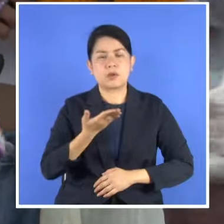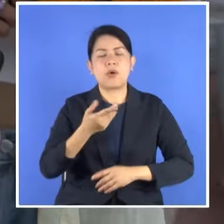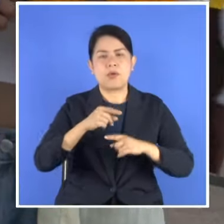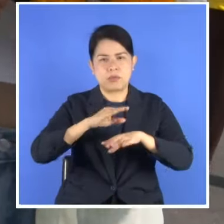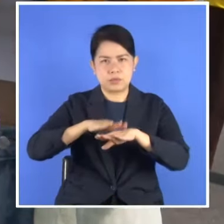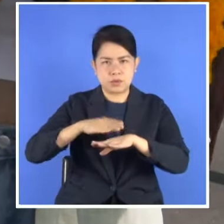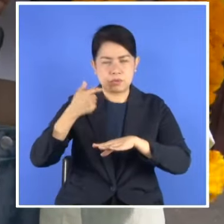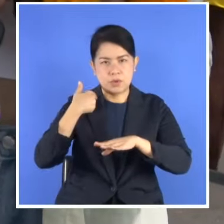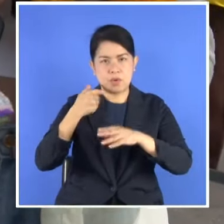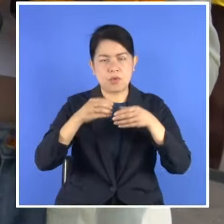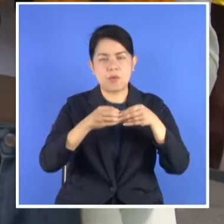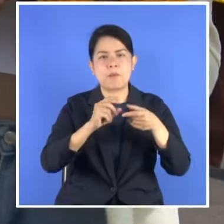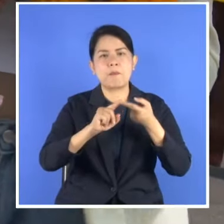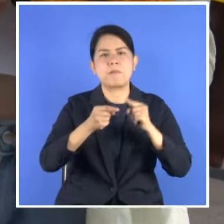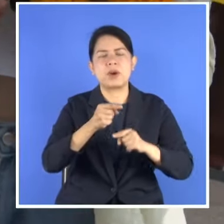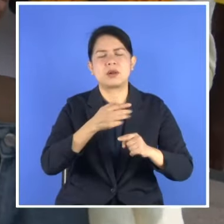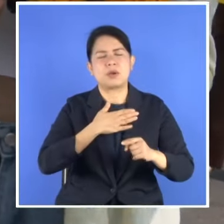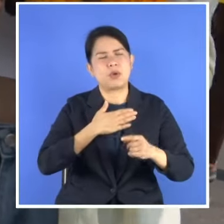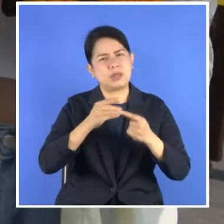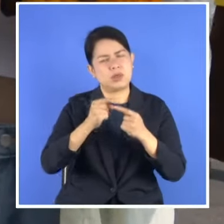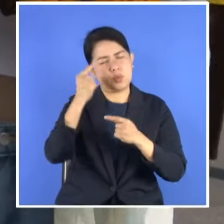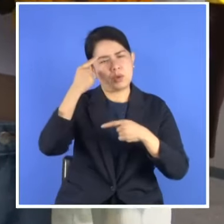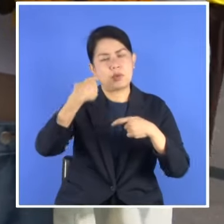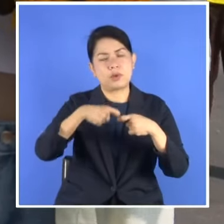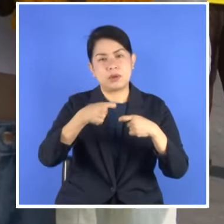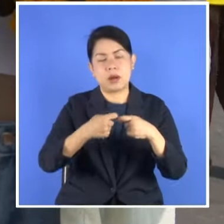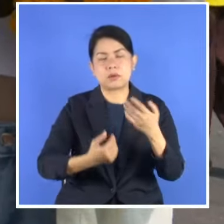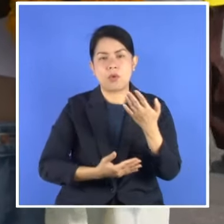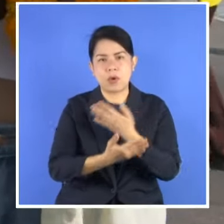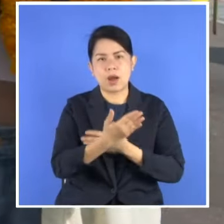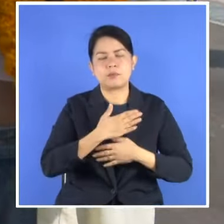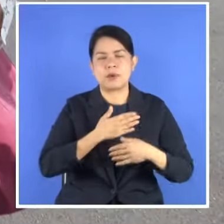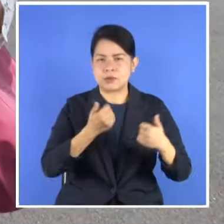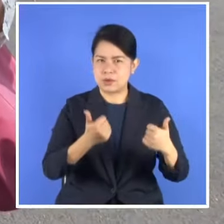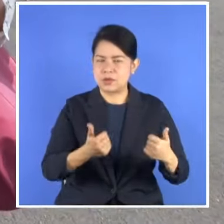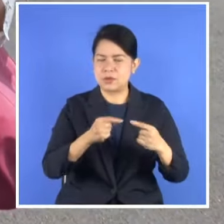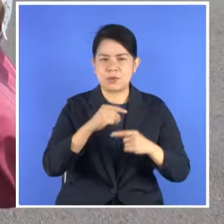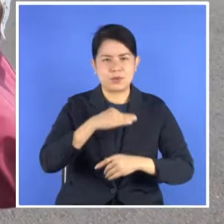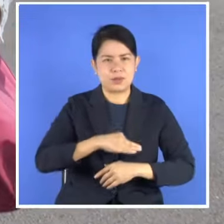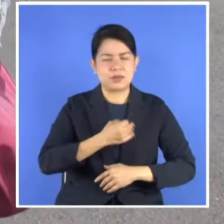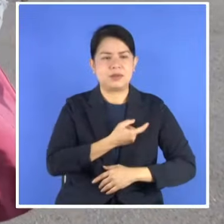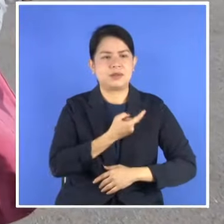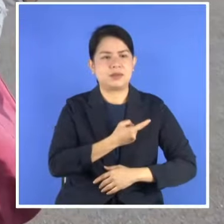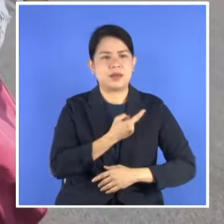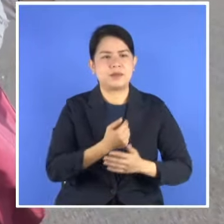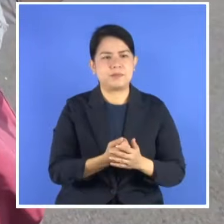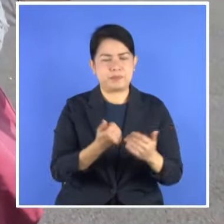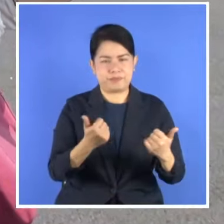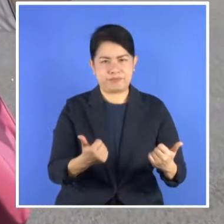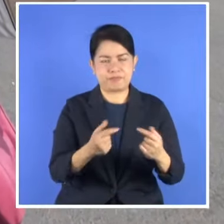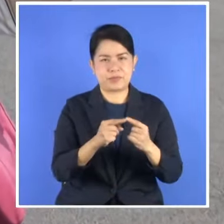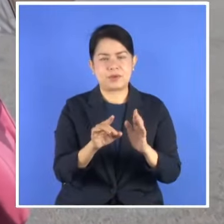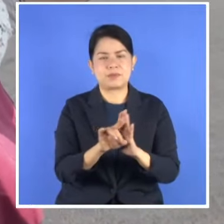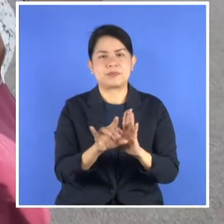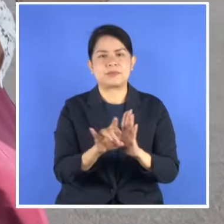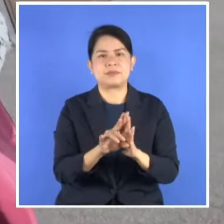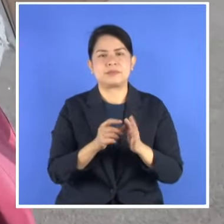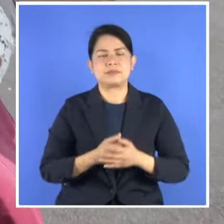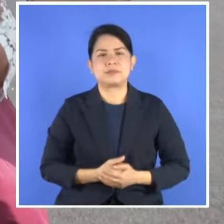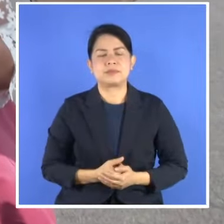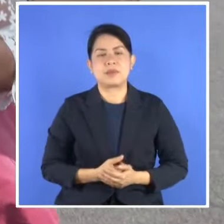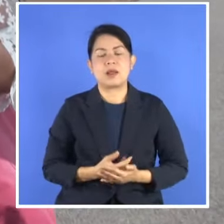โอกาสมันน้อยอ่ะครับก็เลยอยากชวนเพื่อนๆมาครับเพื่อนๆว่าไงบ้างมันเป็นวันสุดท้ายด้วยอก็เลยจากการ